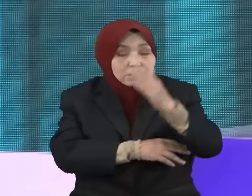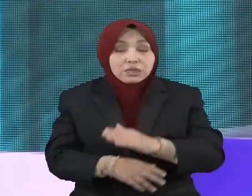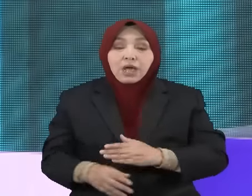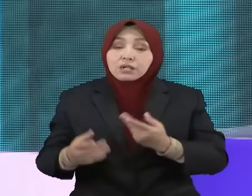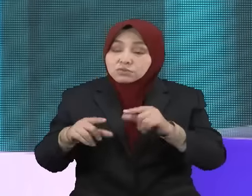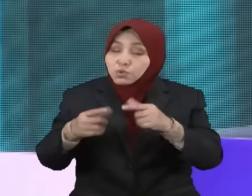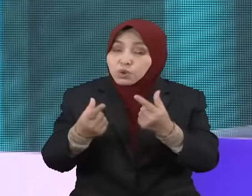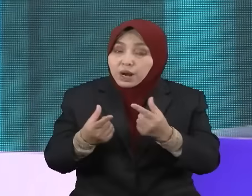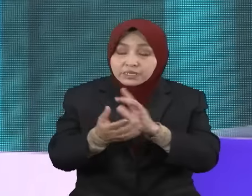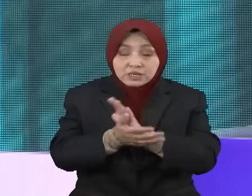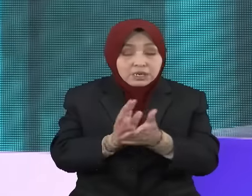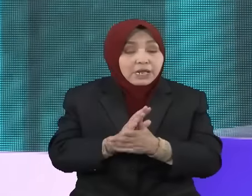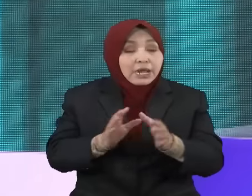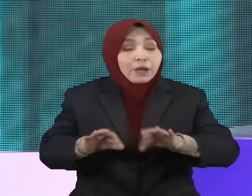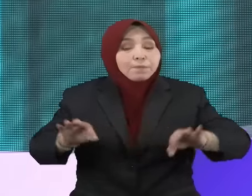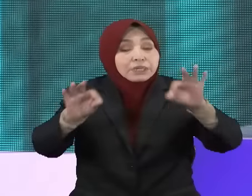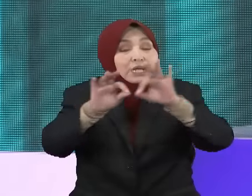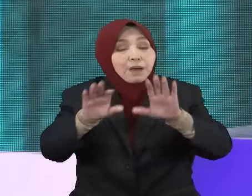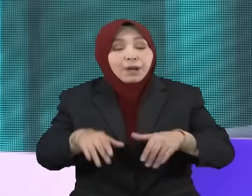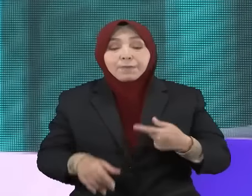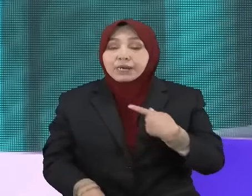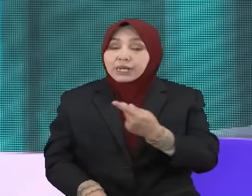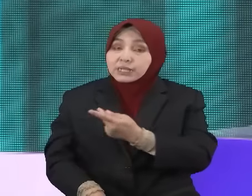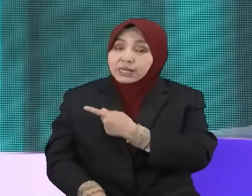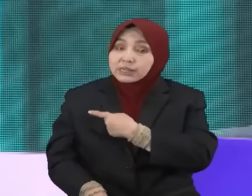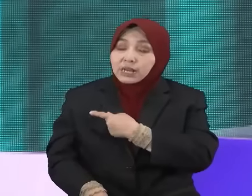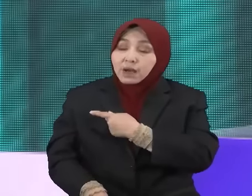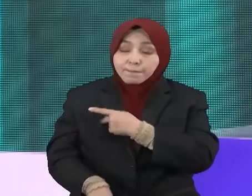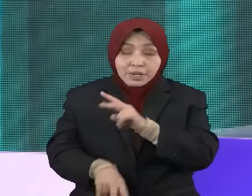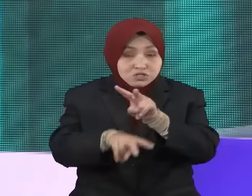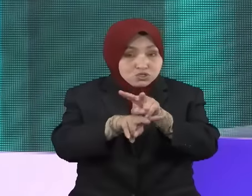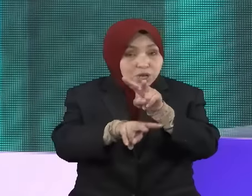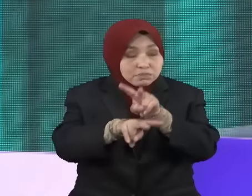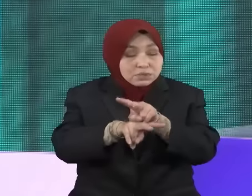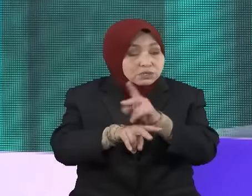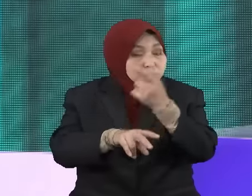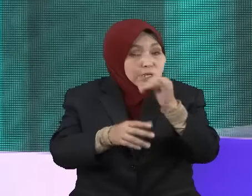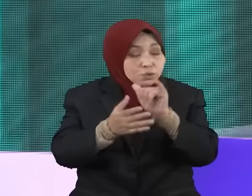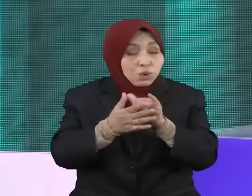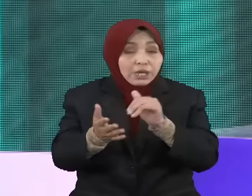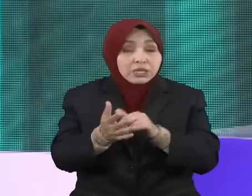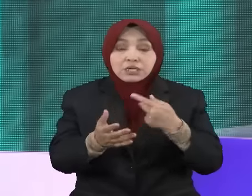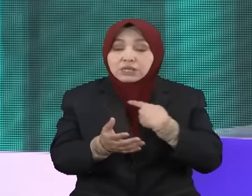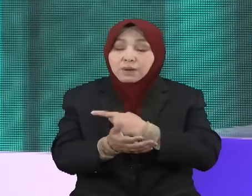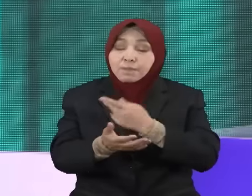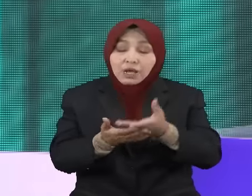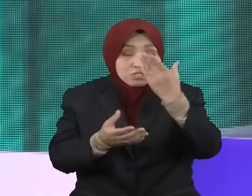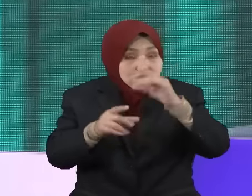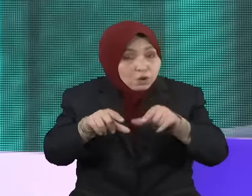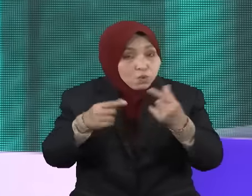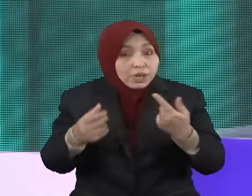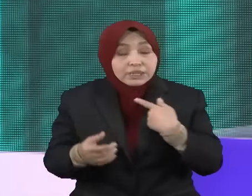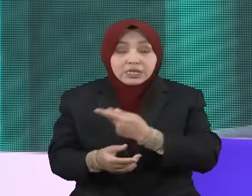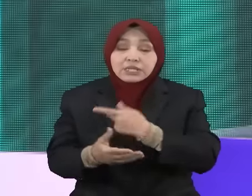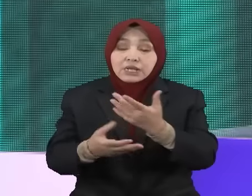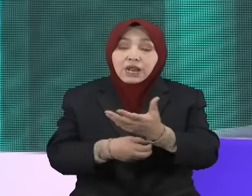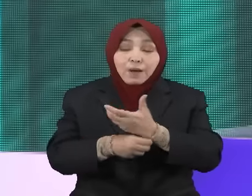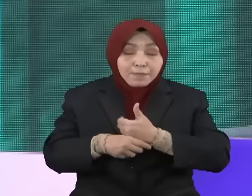Jadi ini adalah kepentingan bagaimana kita bersaksi. Ya, itu sebabnya makin kita belajar Al-Quran, kita